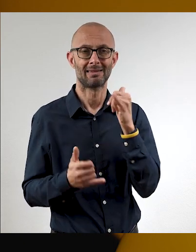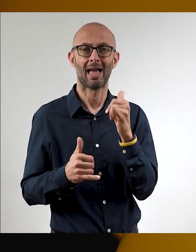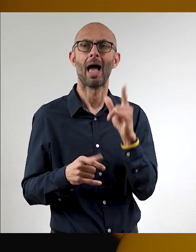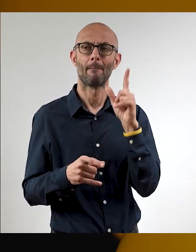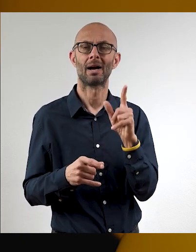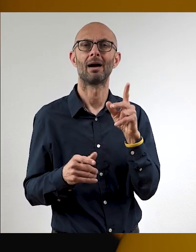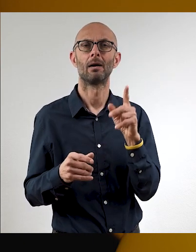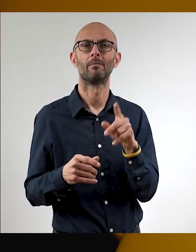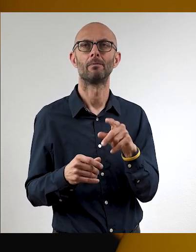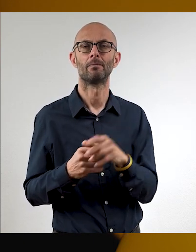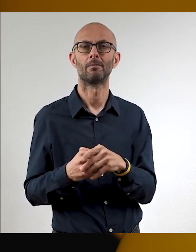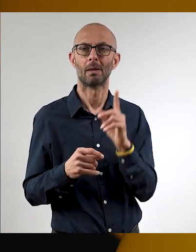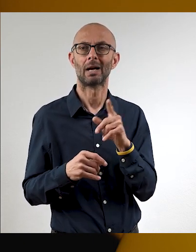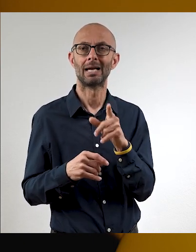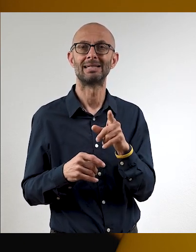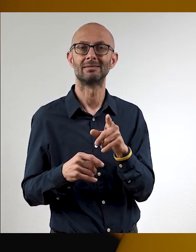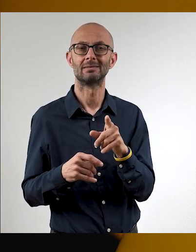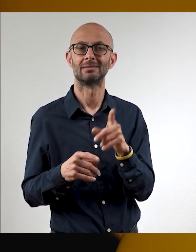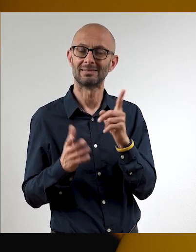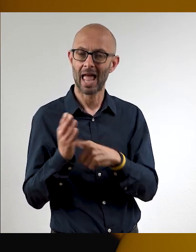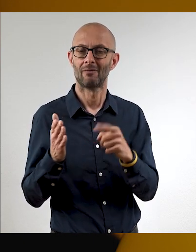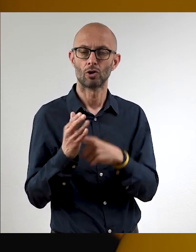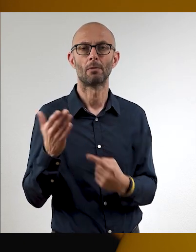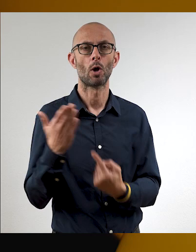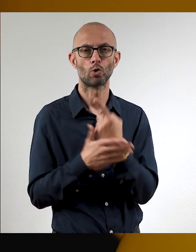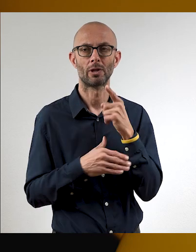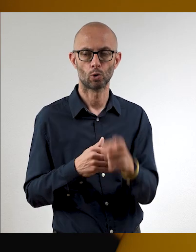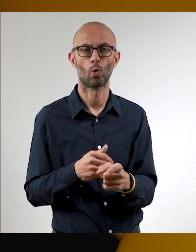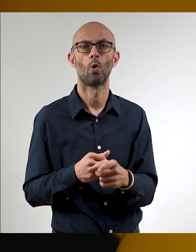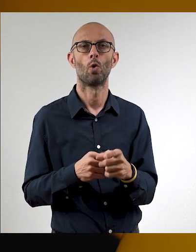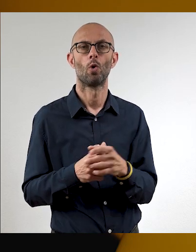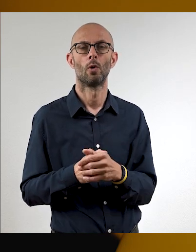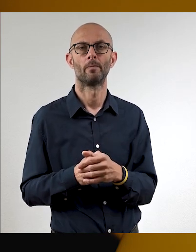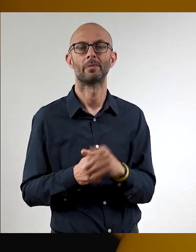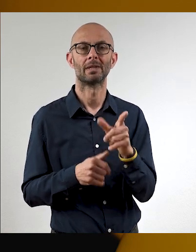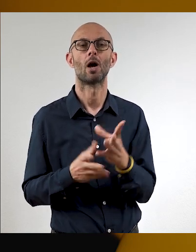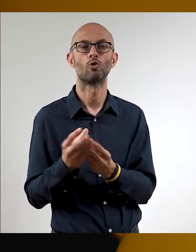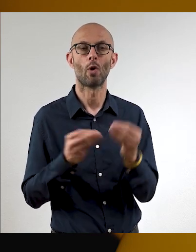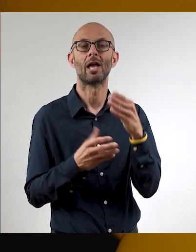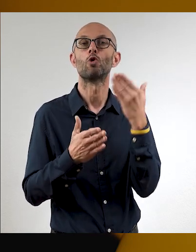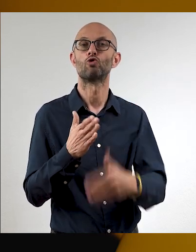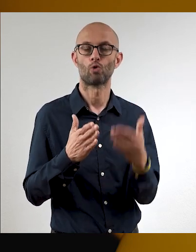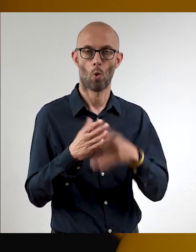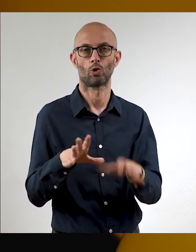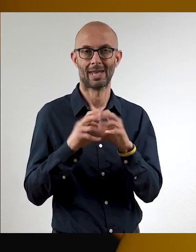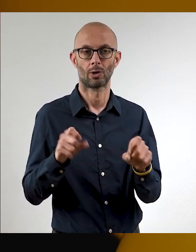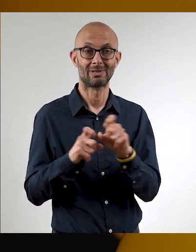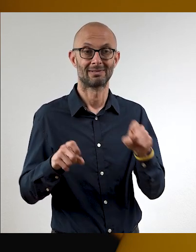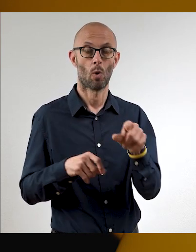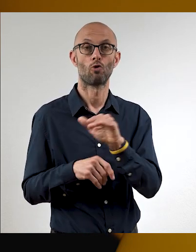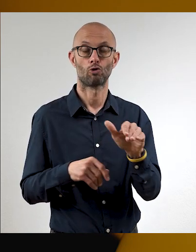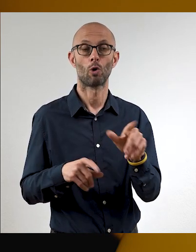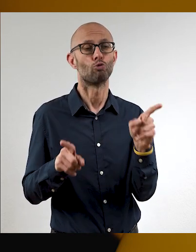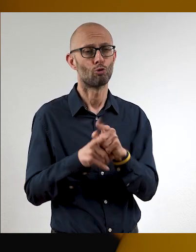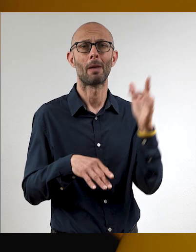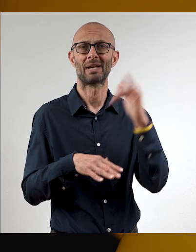Ampak ne, se pa najpogosteje zgodi to, da dodatno škodo s tem naredijo. Zaradi tega, ker otrok je